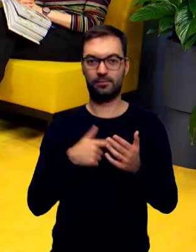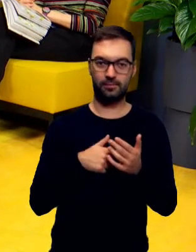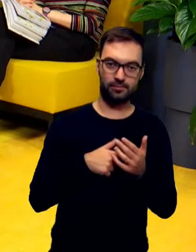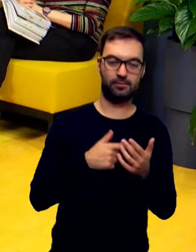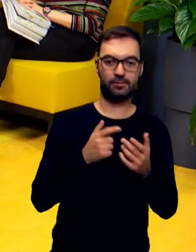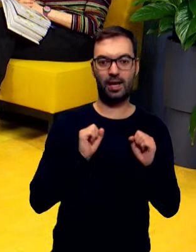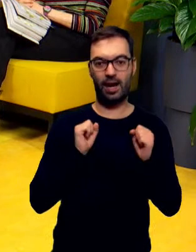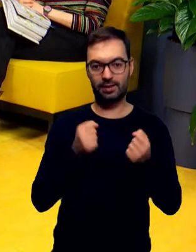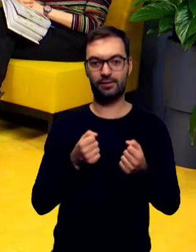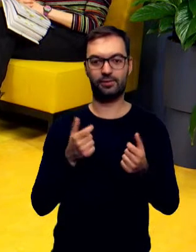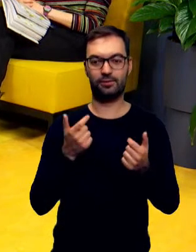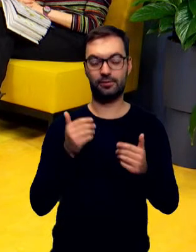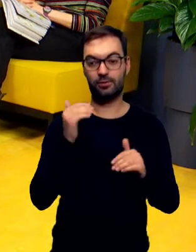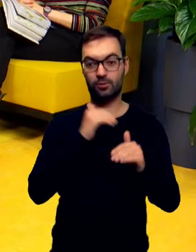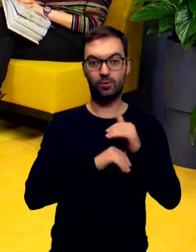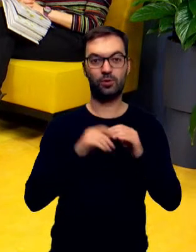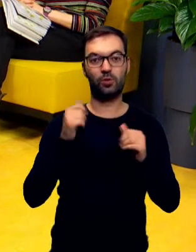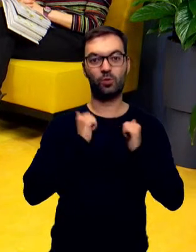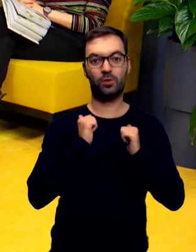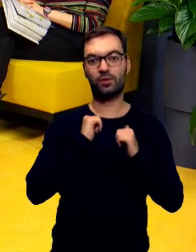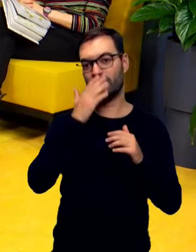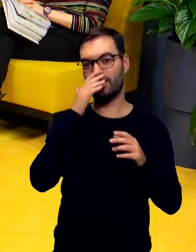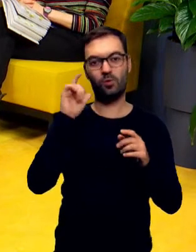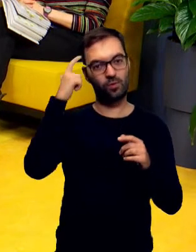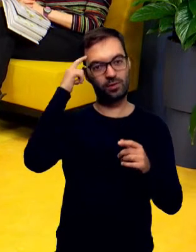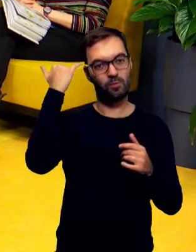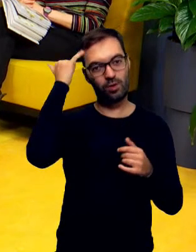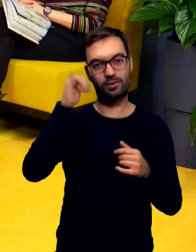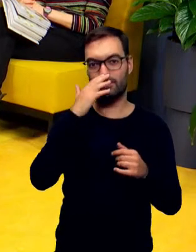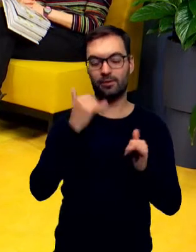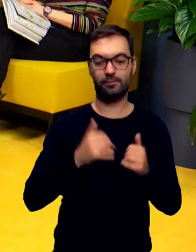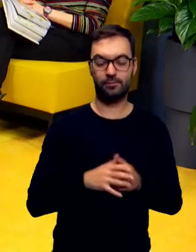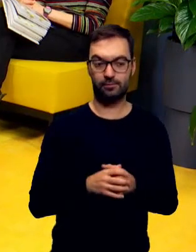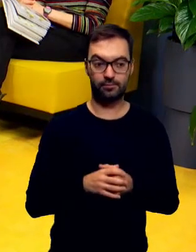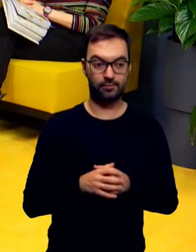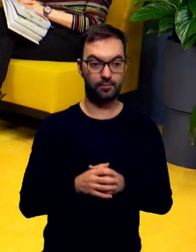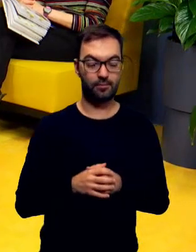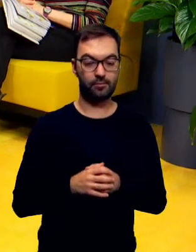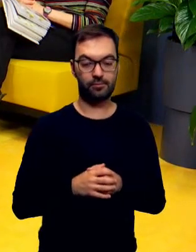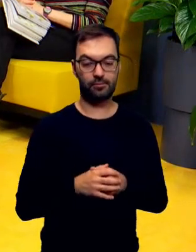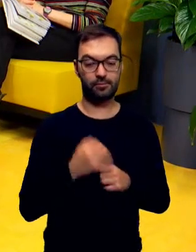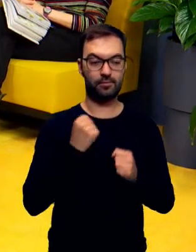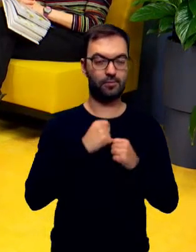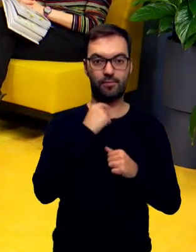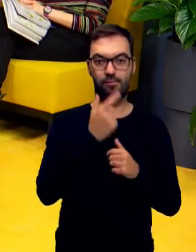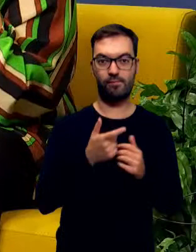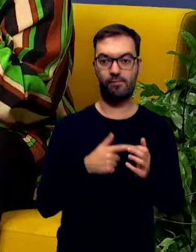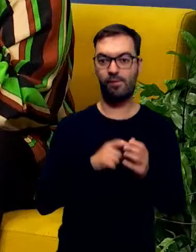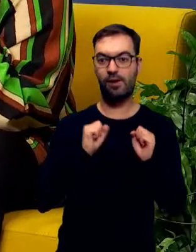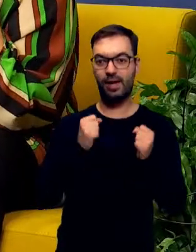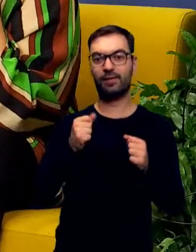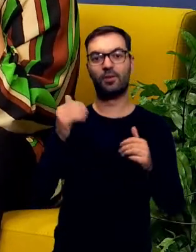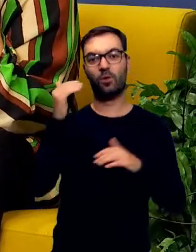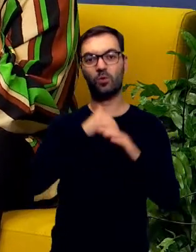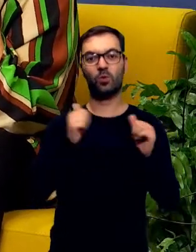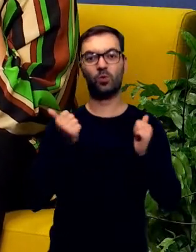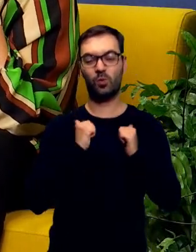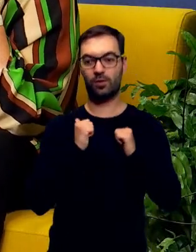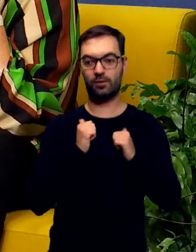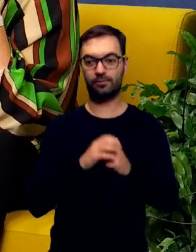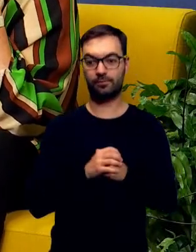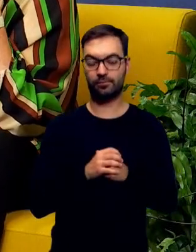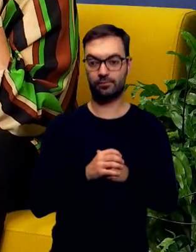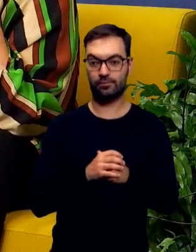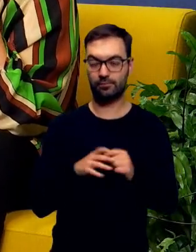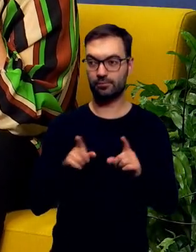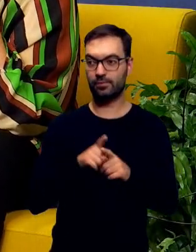takich aktywnych górskich turystów, to co króluje? No to ciężko powiedzieć, bo aktywny górski turysta,